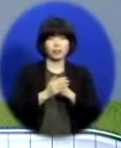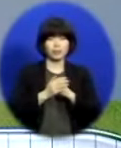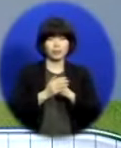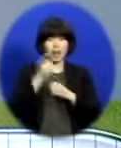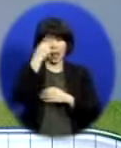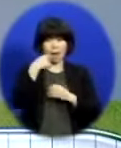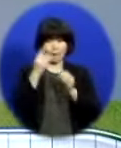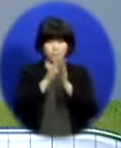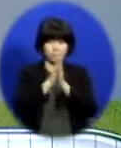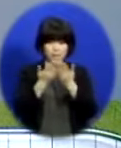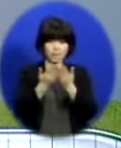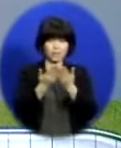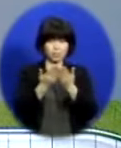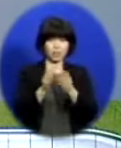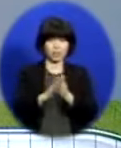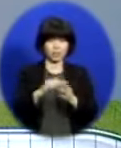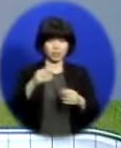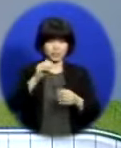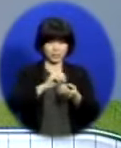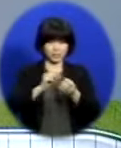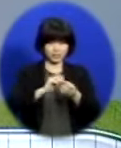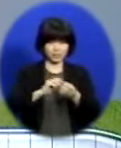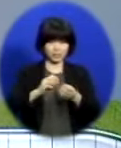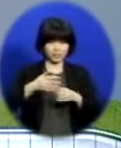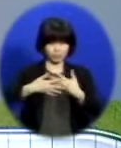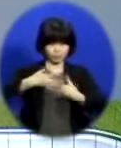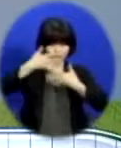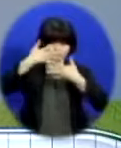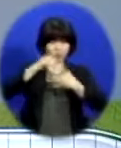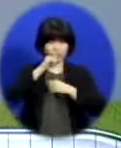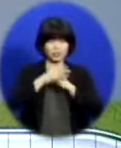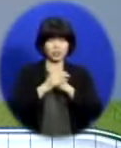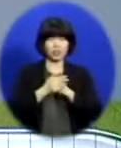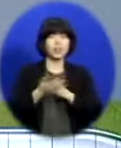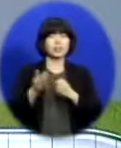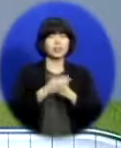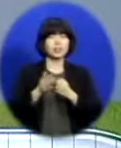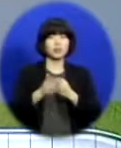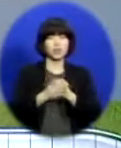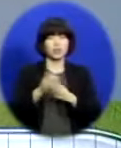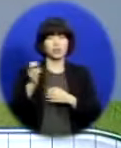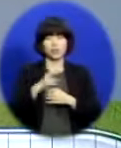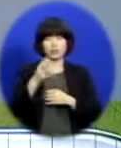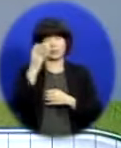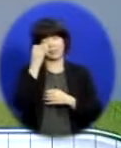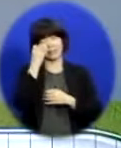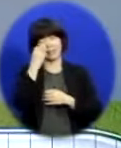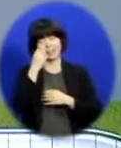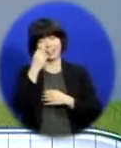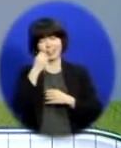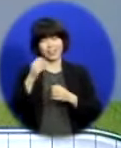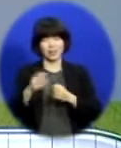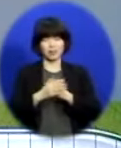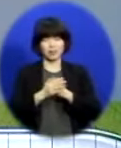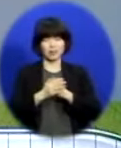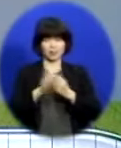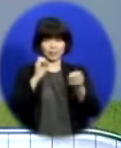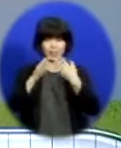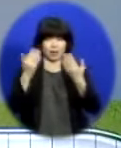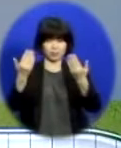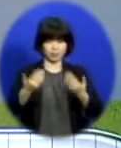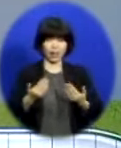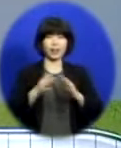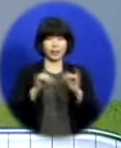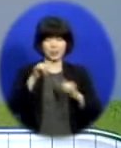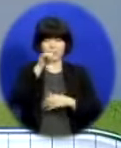페이스북에가 그 글을 올렸어요 그랬더니 아 또 이상하게 댓글을 다시는 분이 한 분이